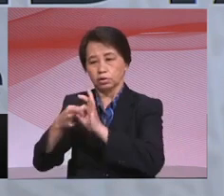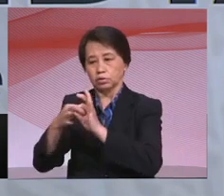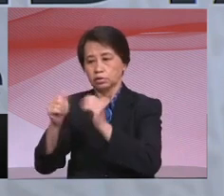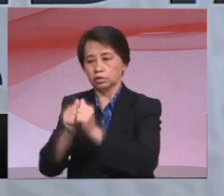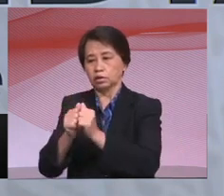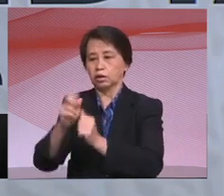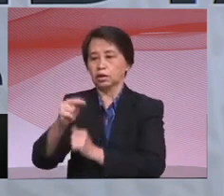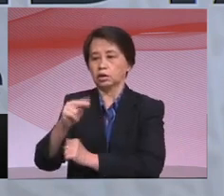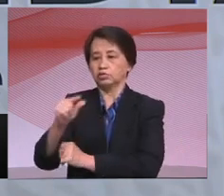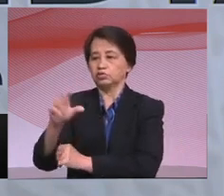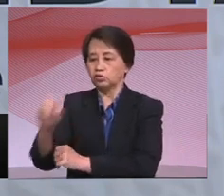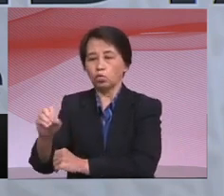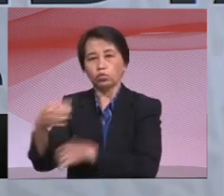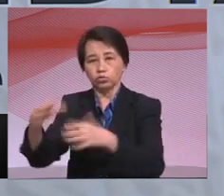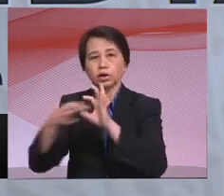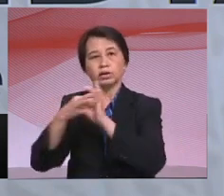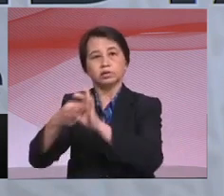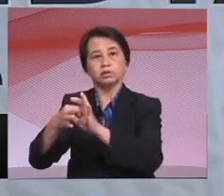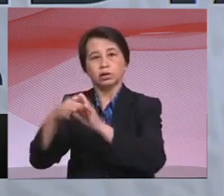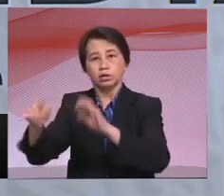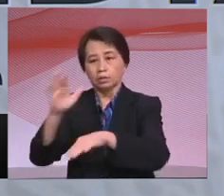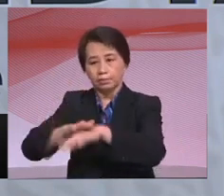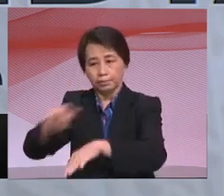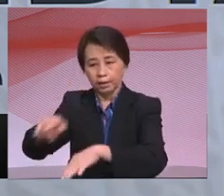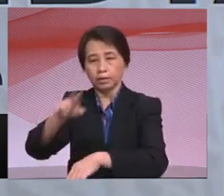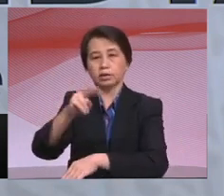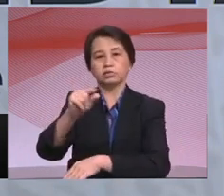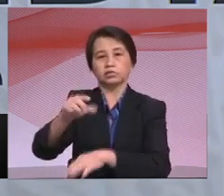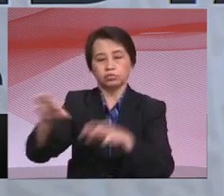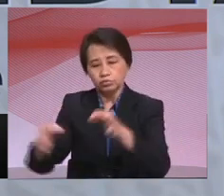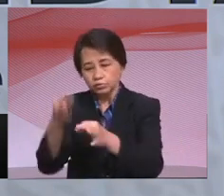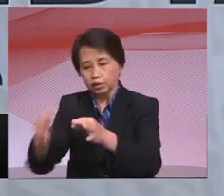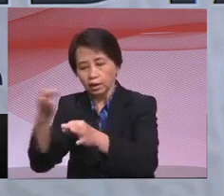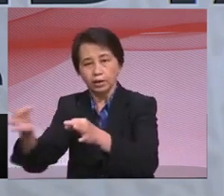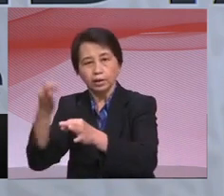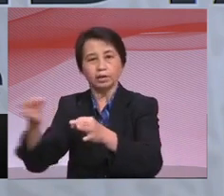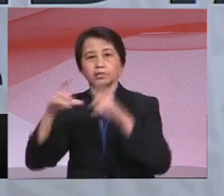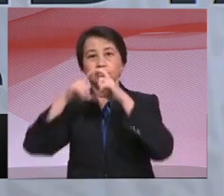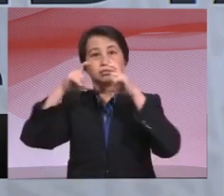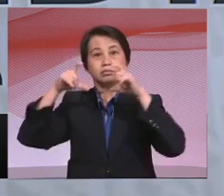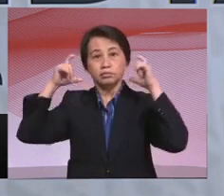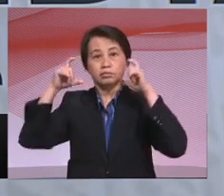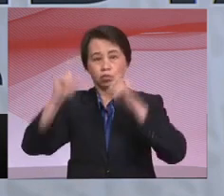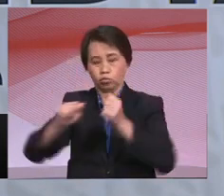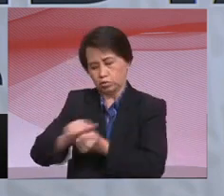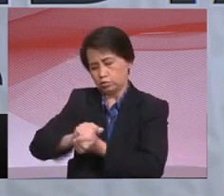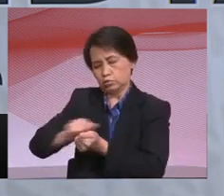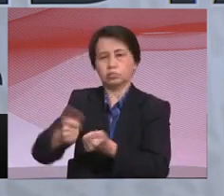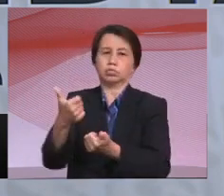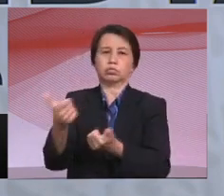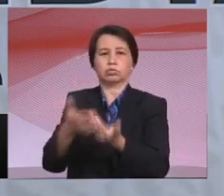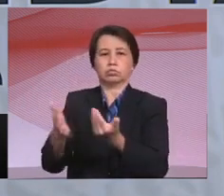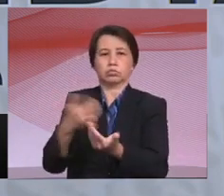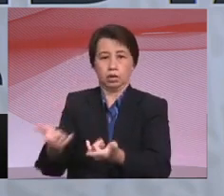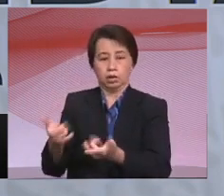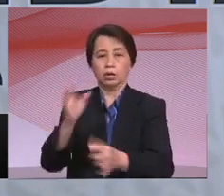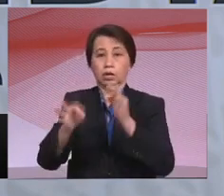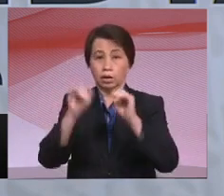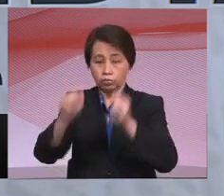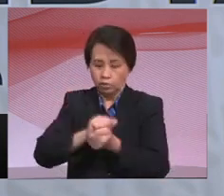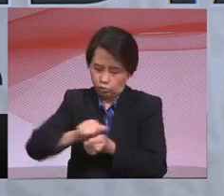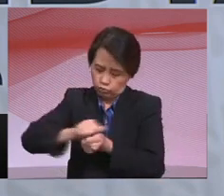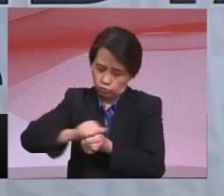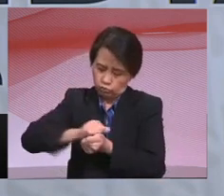badan-badan kerajaan untuk melihat bagaimana kita boleh membuat face mask, iaitu fabric mask. Iaitu kalau kita boleh